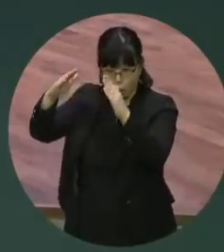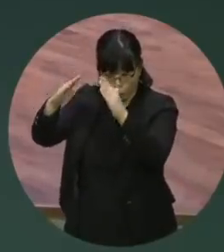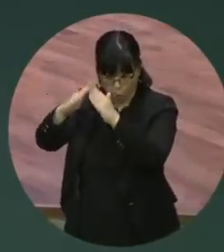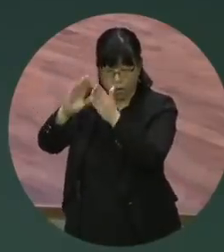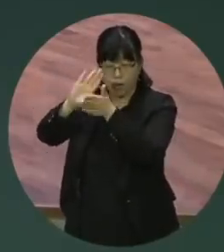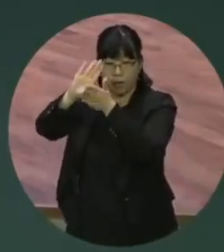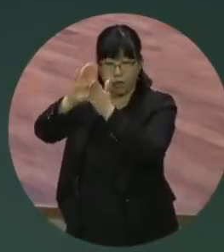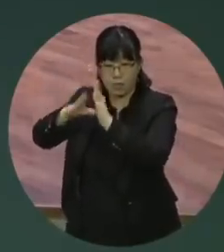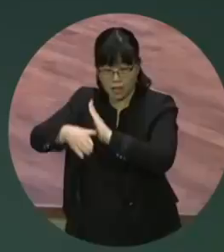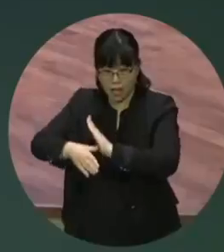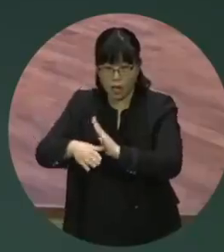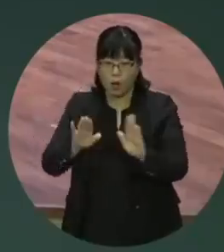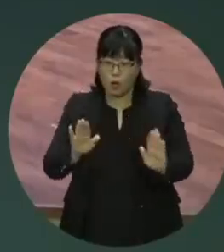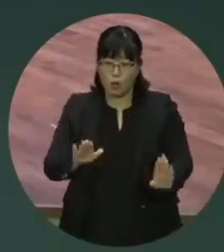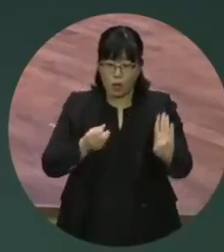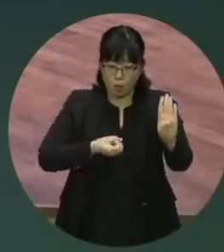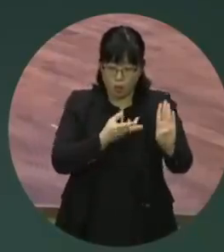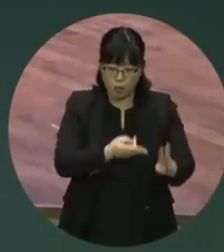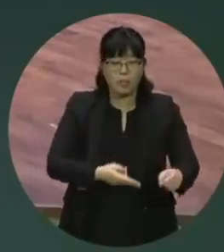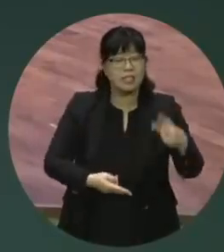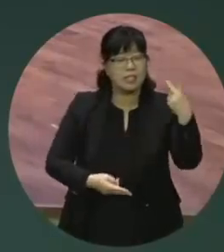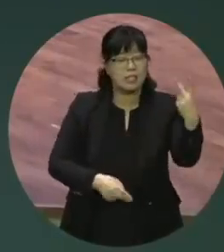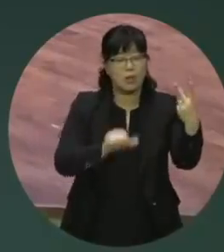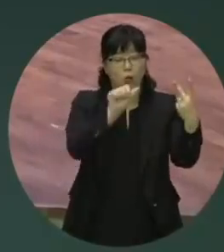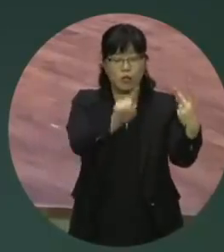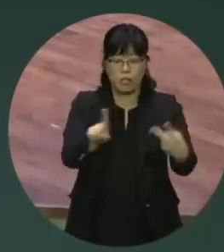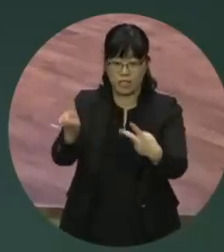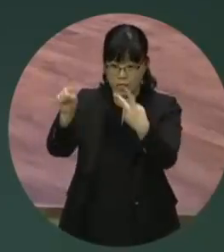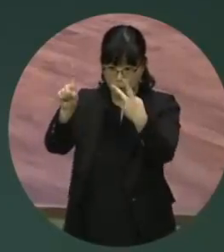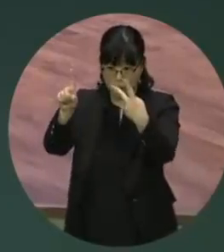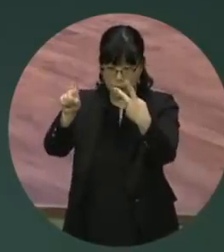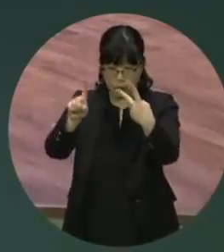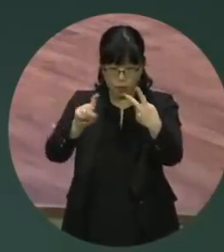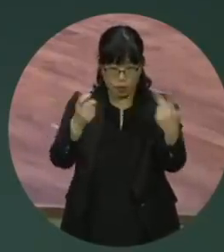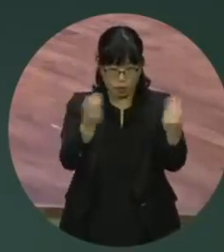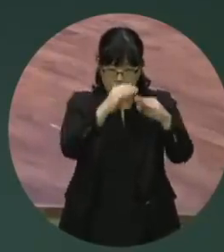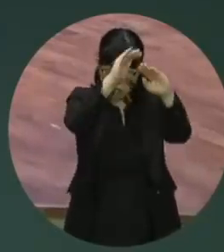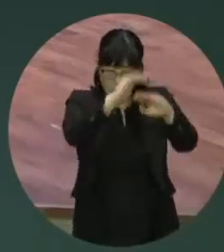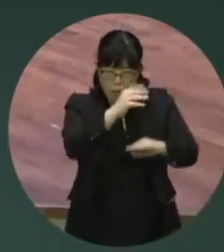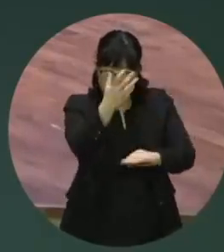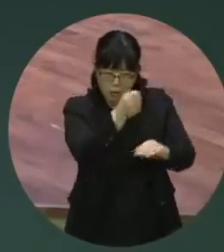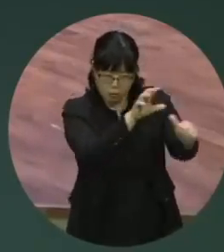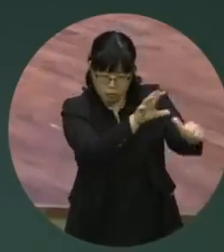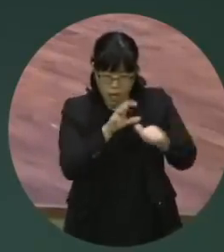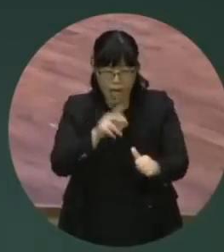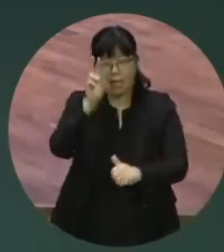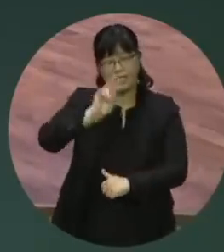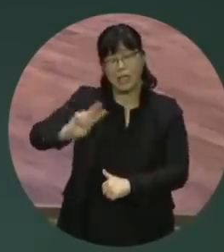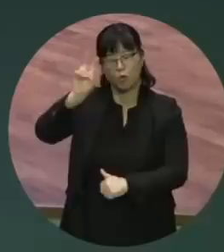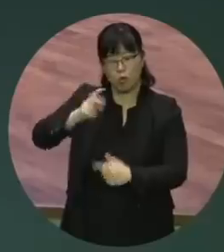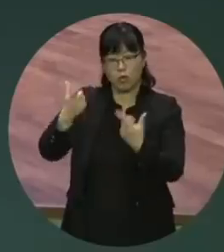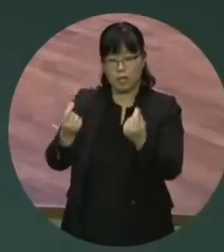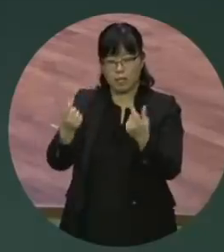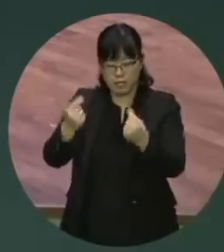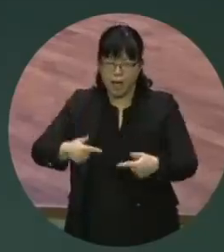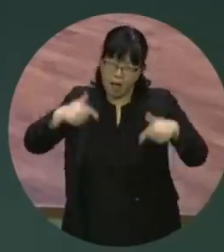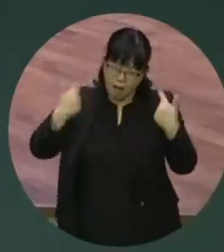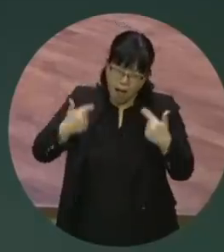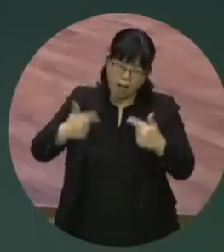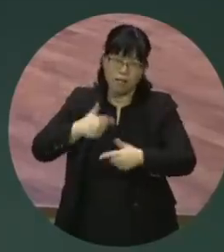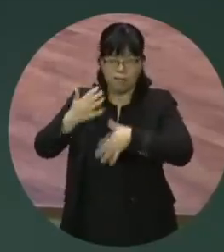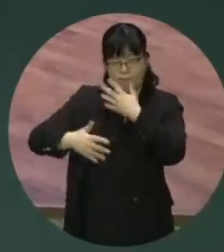5절로 11절 이 본문을 찬송시로 했어요. 찬송을 불렀어요. 늘 너희 안에